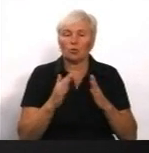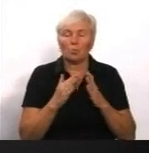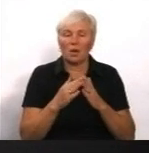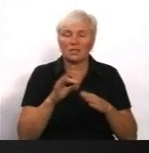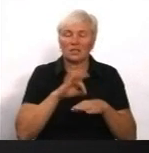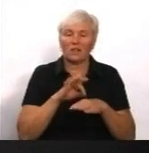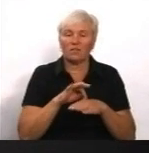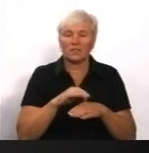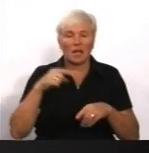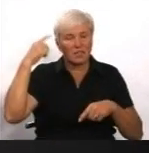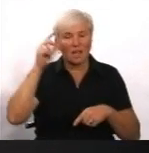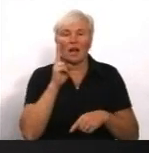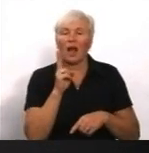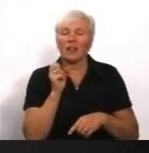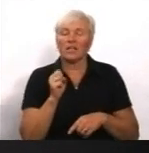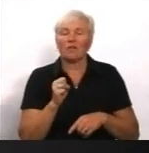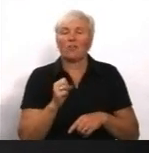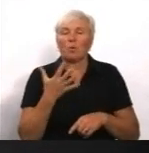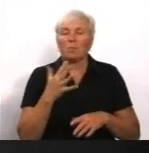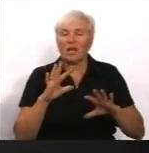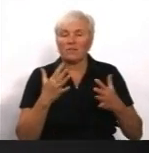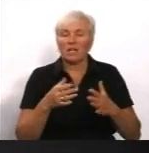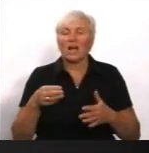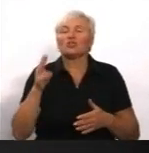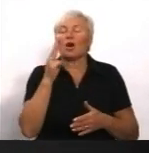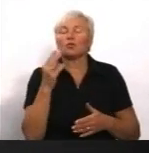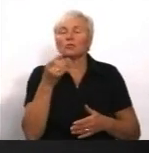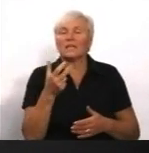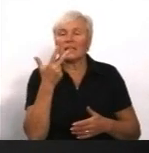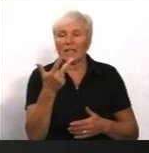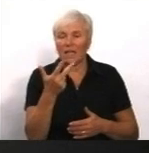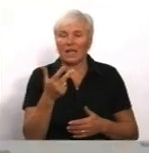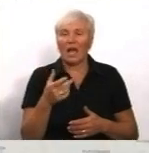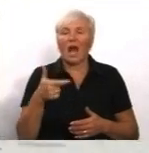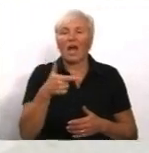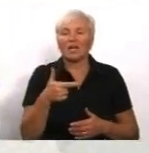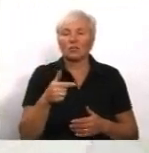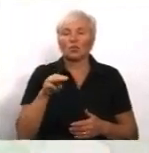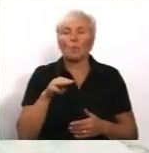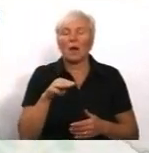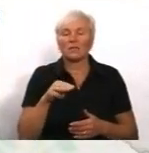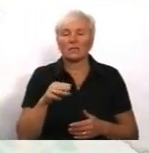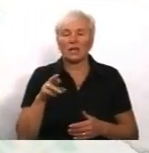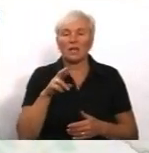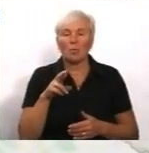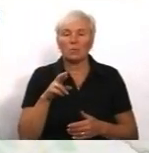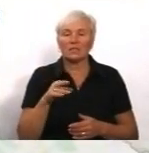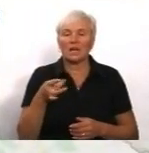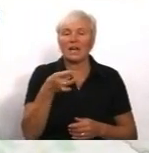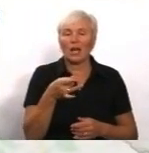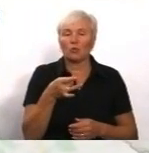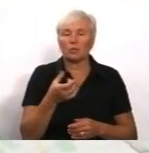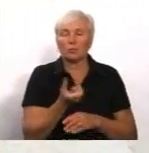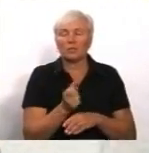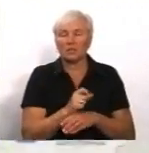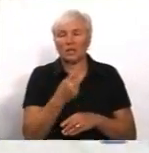в Калинівському – 5 випадків, Шаргородському – 3, Гайсинському, Томашпільському та Ямпільському районах переважно по